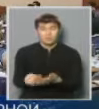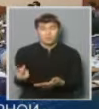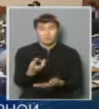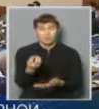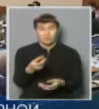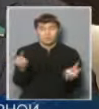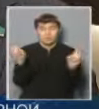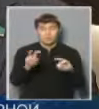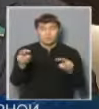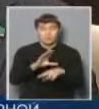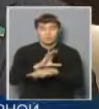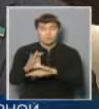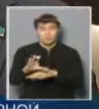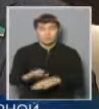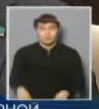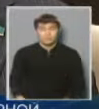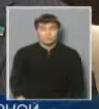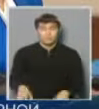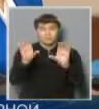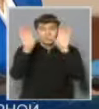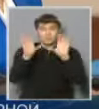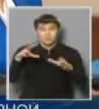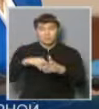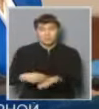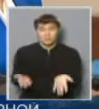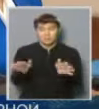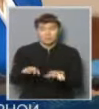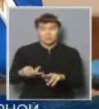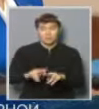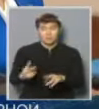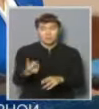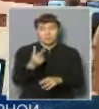перепроверить до направления его в Сенат. То есть законопроект остался на обсуждение во втором чтении.